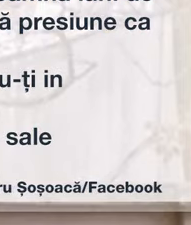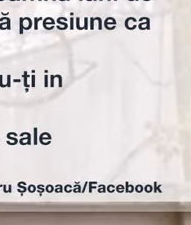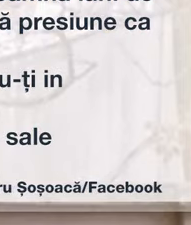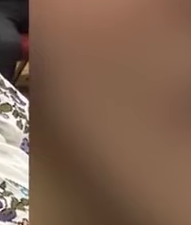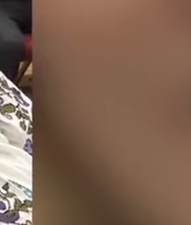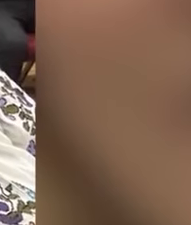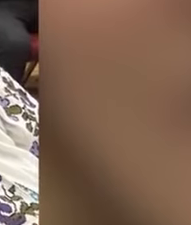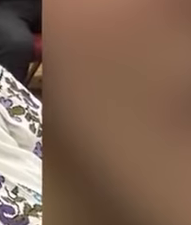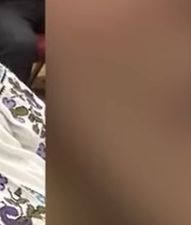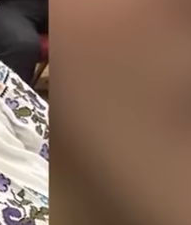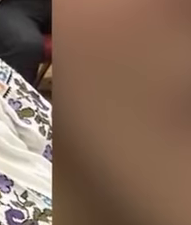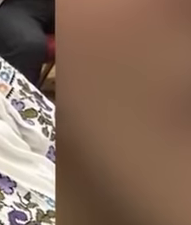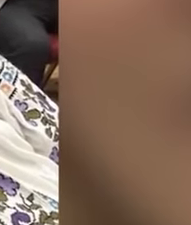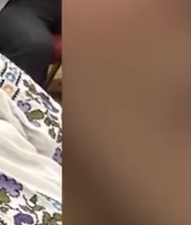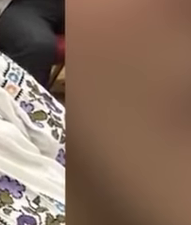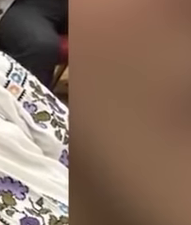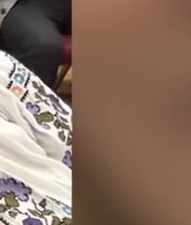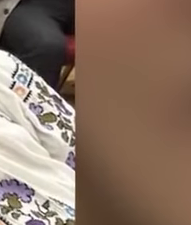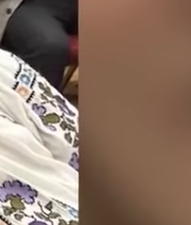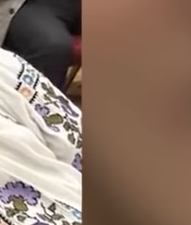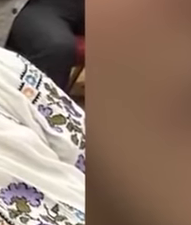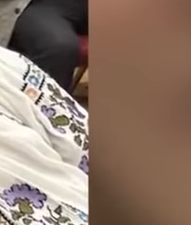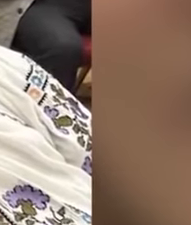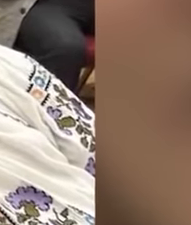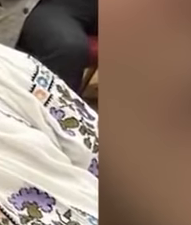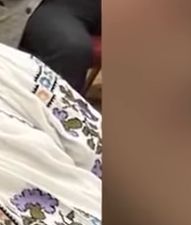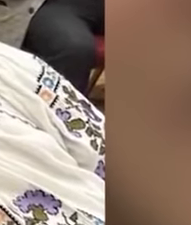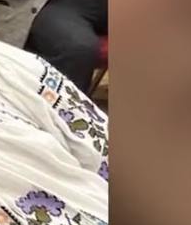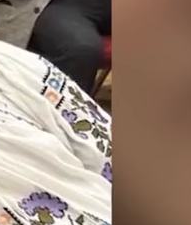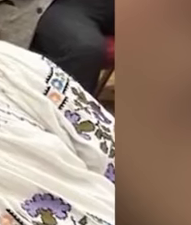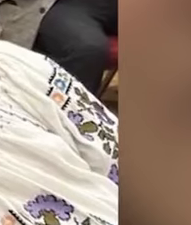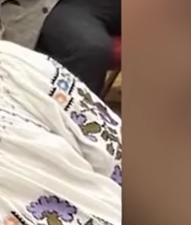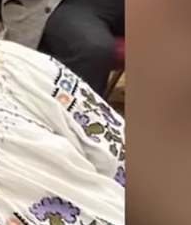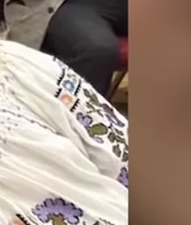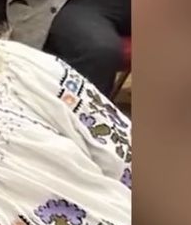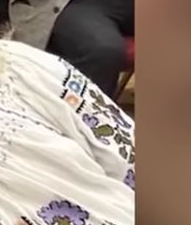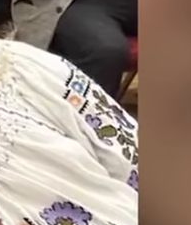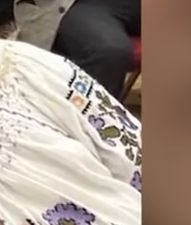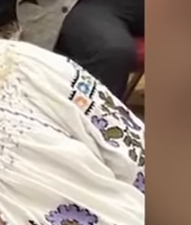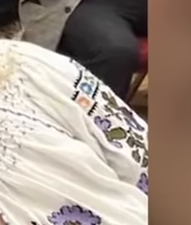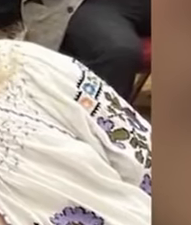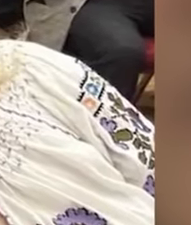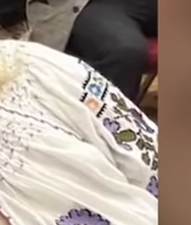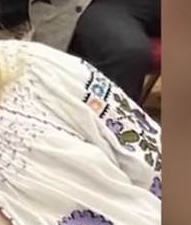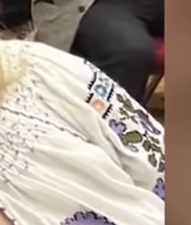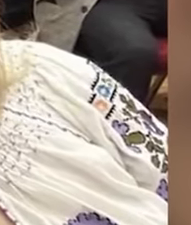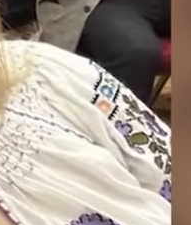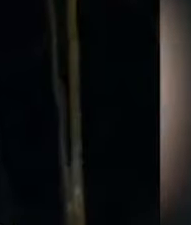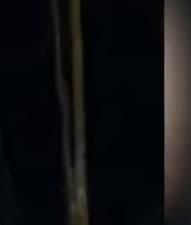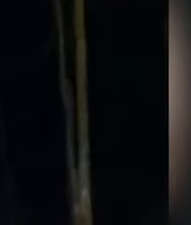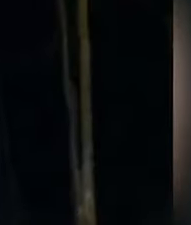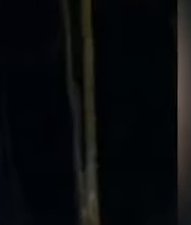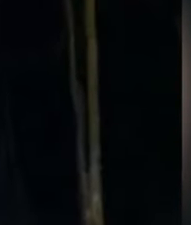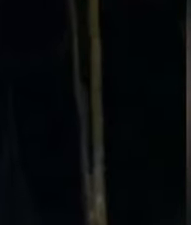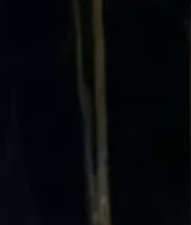și profesionale. Prim vicepreședintele suspendat al partidului SOS încerca să-și sfătuiască soția să fie mai echilibrată pentru că s-a îmbătat